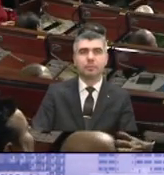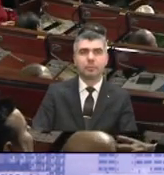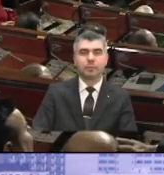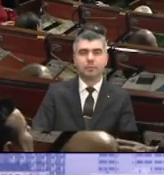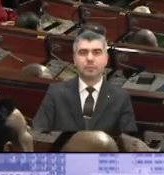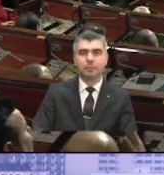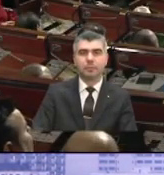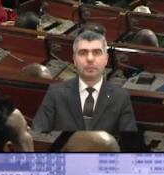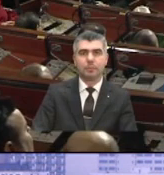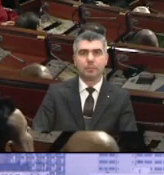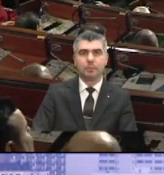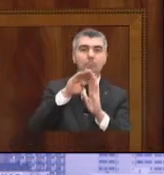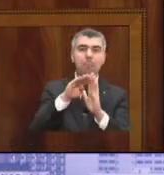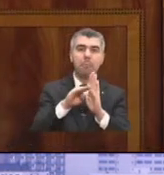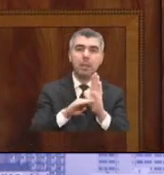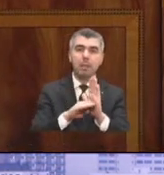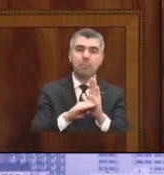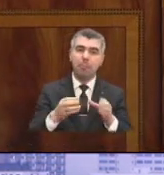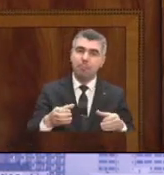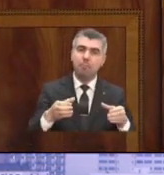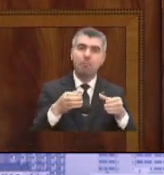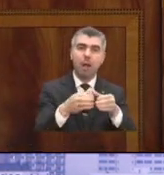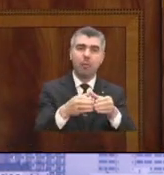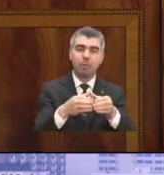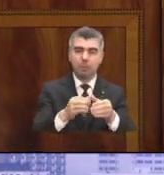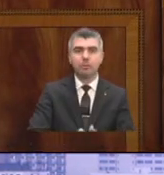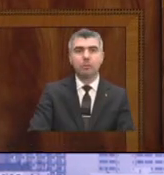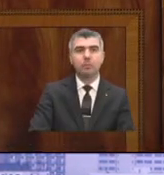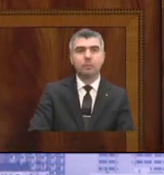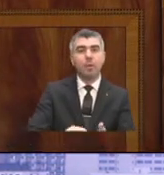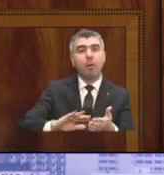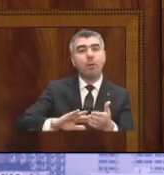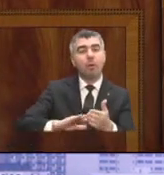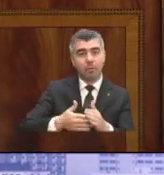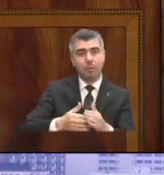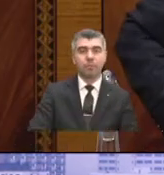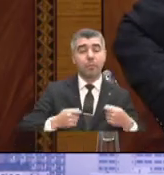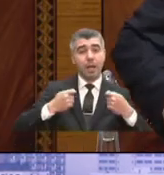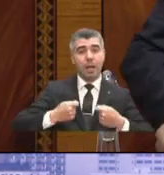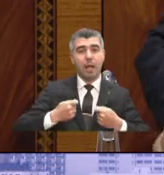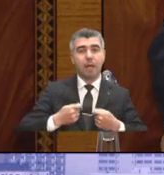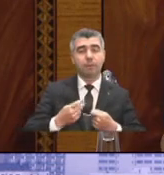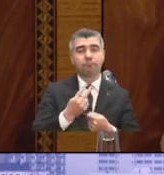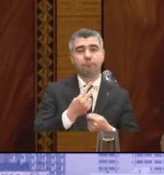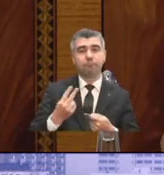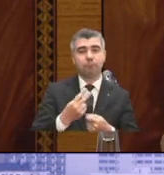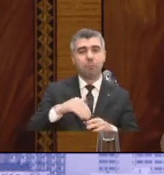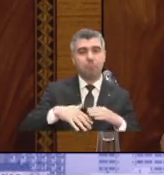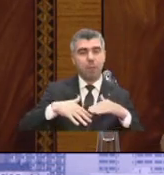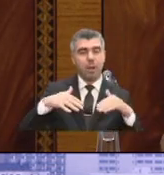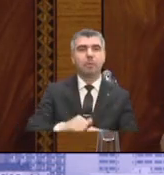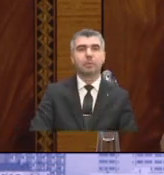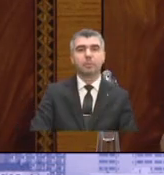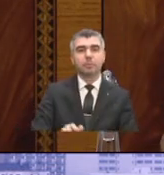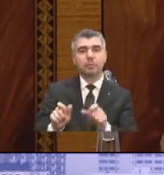البرلمان اذا يجب الوقوف امام قوانين مهمه جدا الحكومه مع الاسف وهنا نقطه